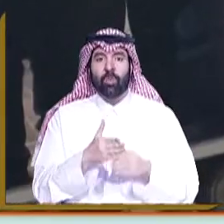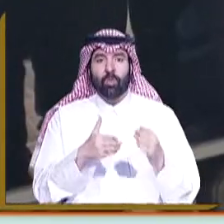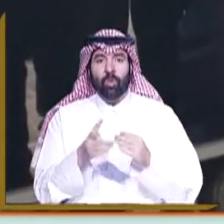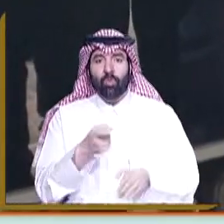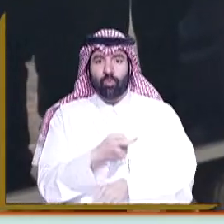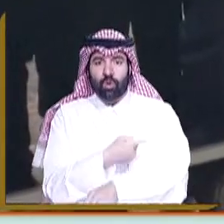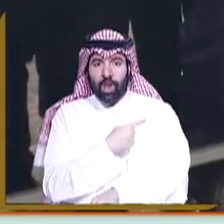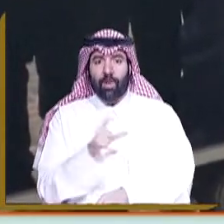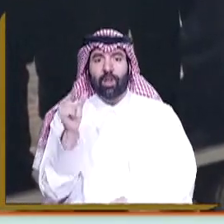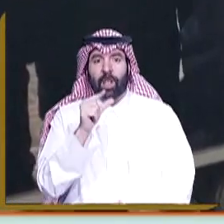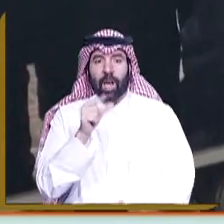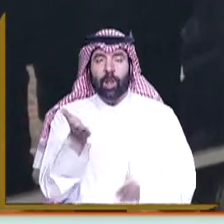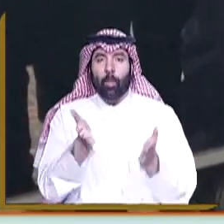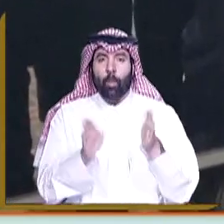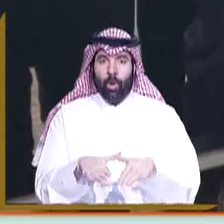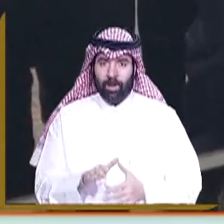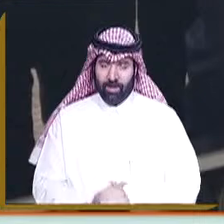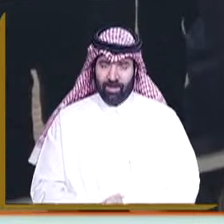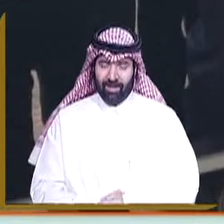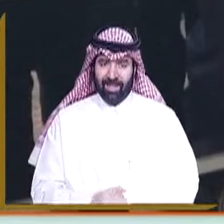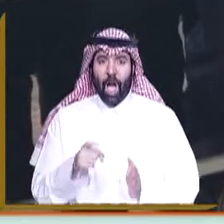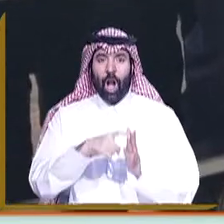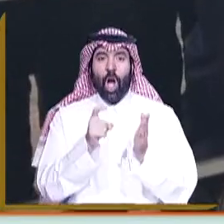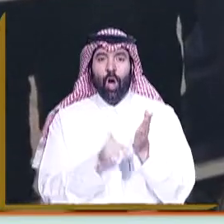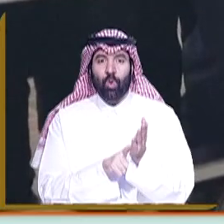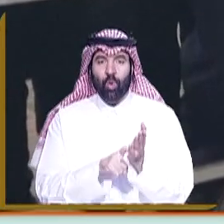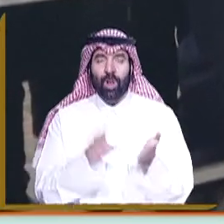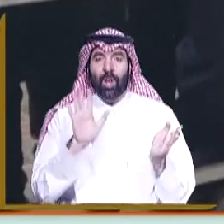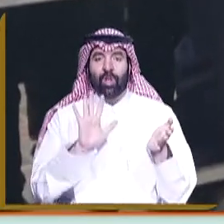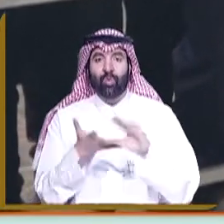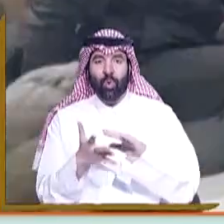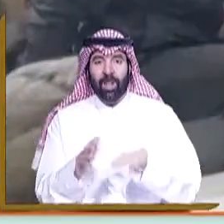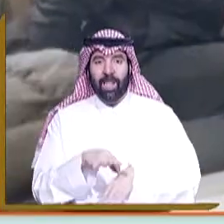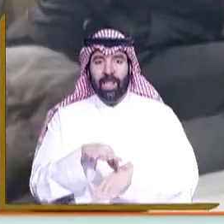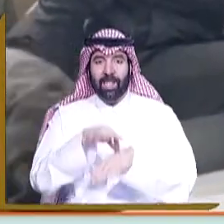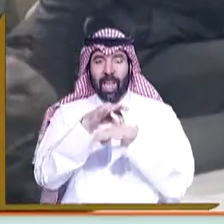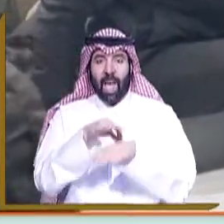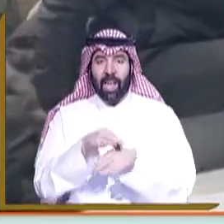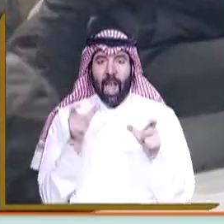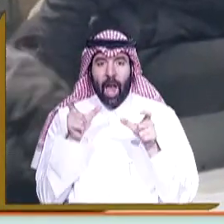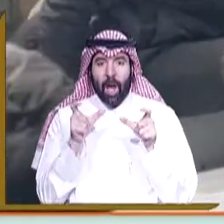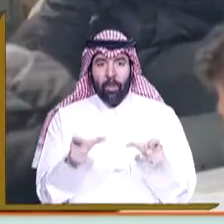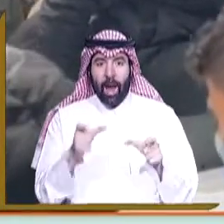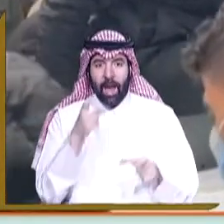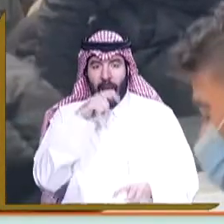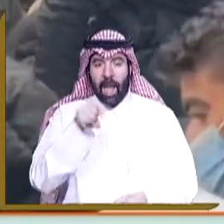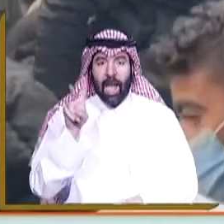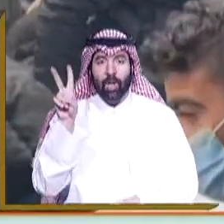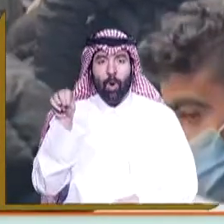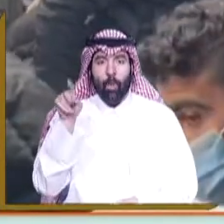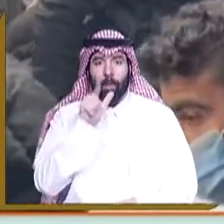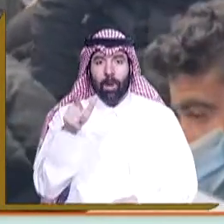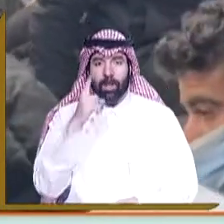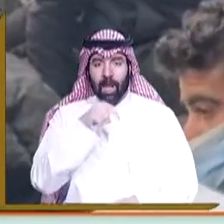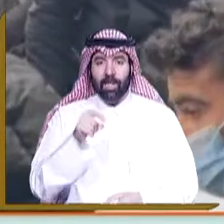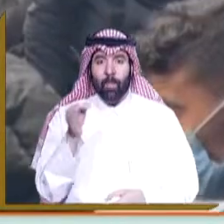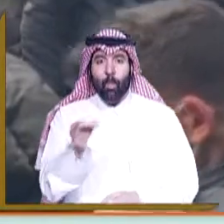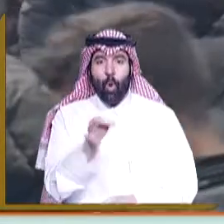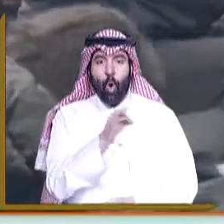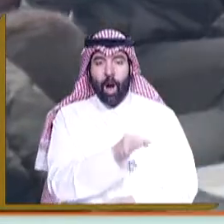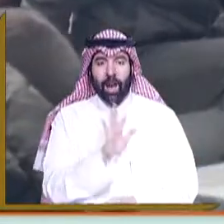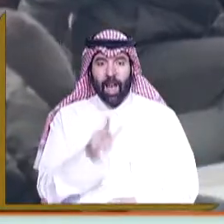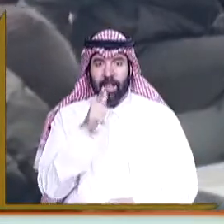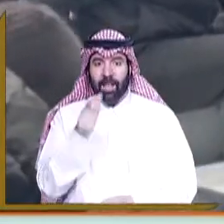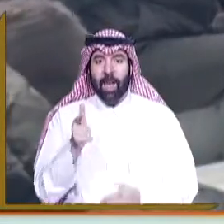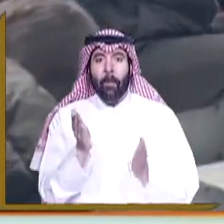والكادر الطبي. فالقانون الدولي الإنساني يوفر حماية عامة وخاصة للمواقع المدنية،